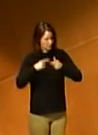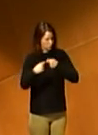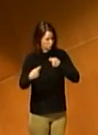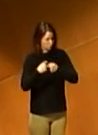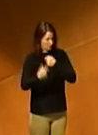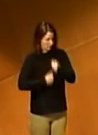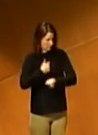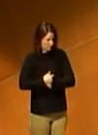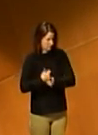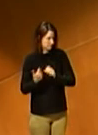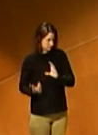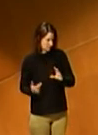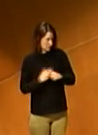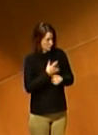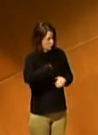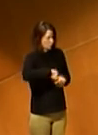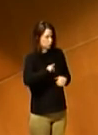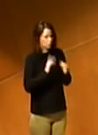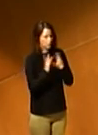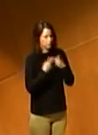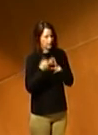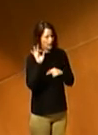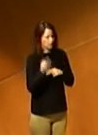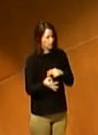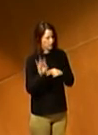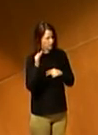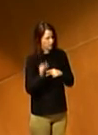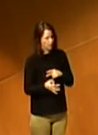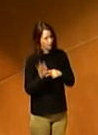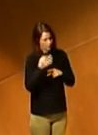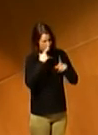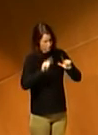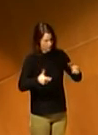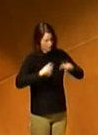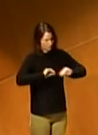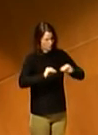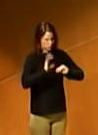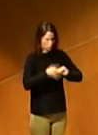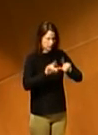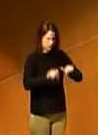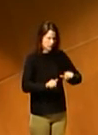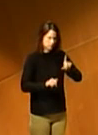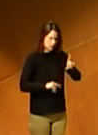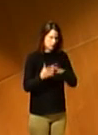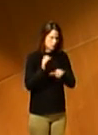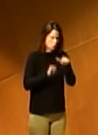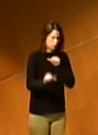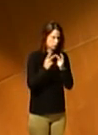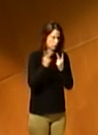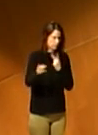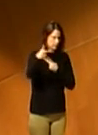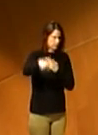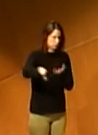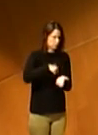Nous, elle, sur Agen, elle y est. Hein. Mais par contre, il faut que les personnes se payent la